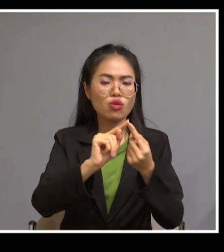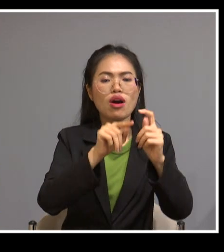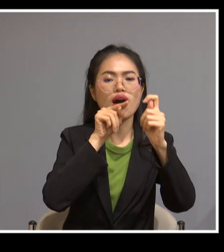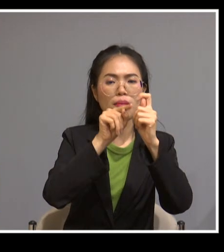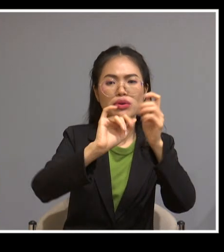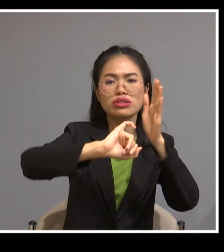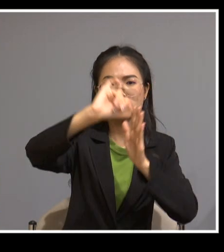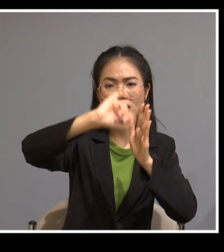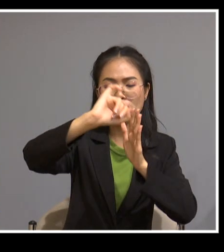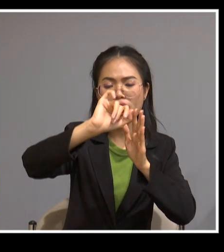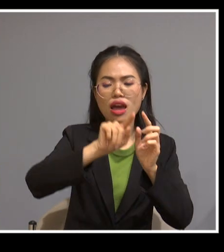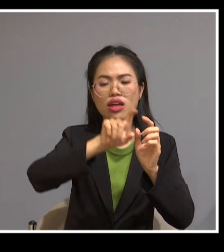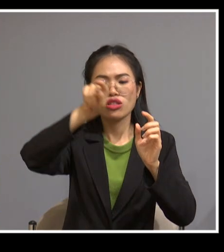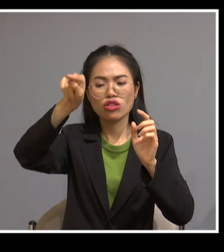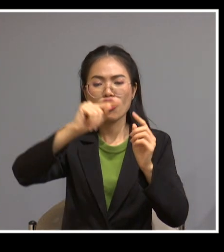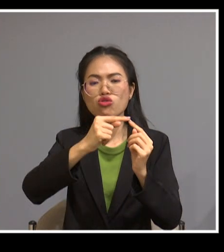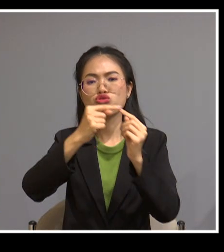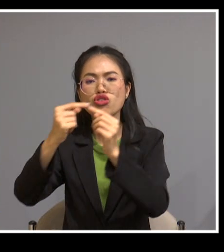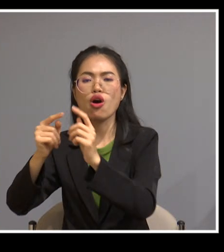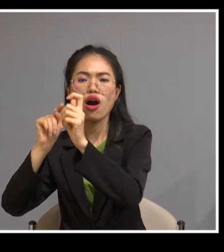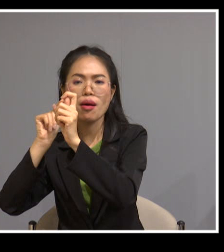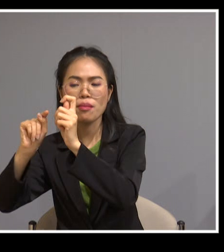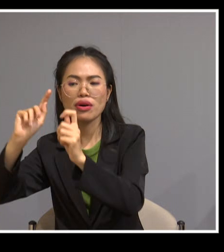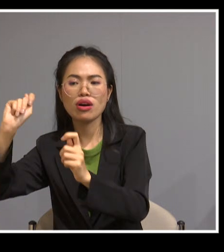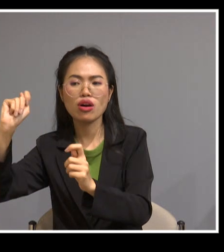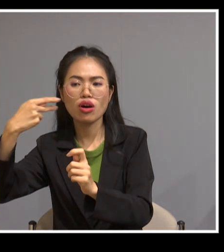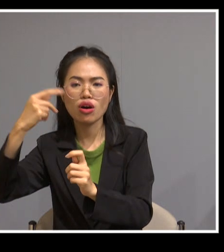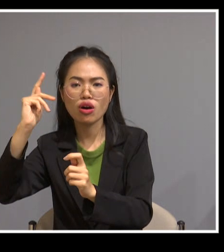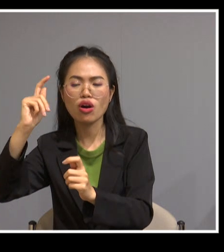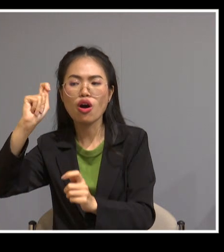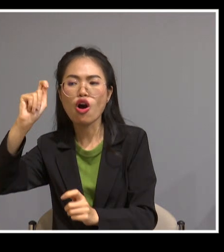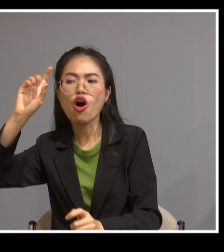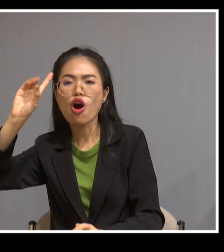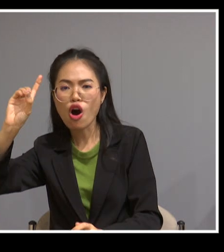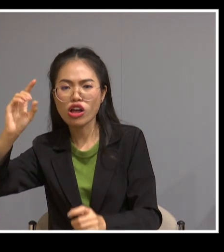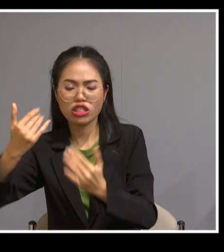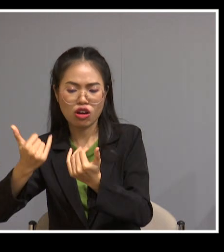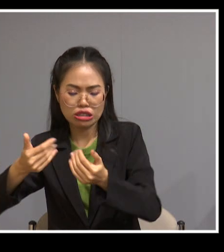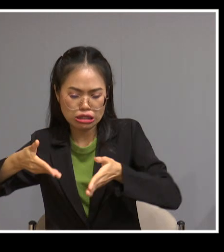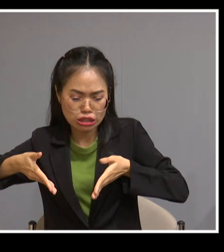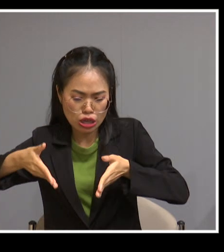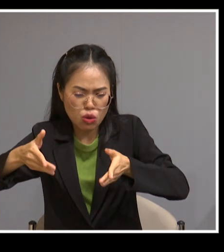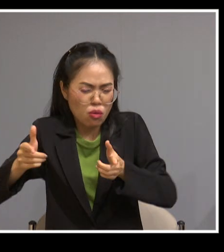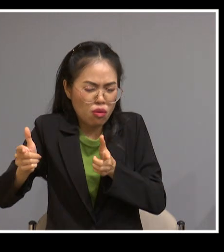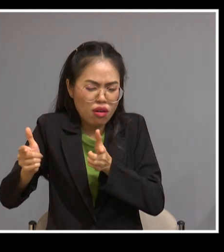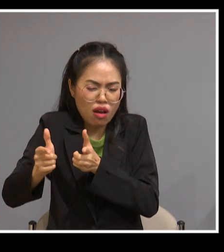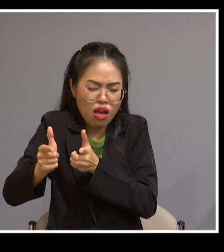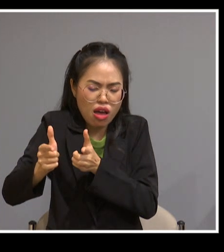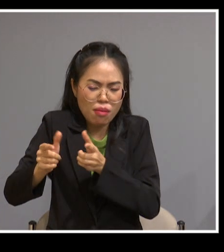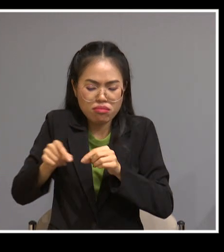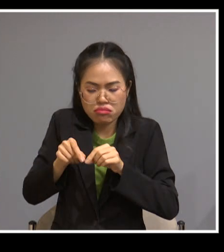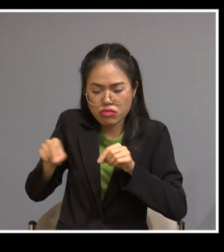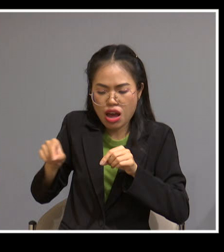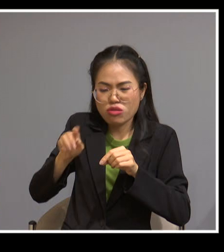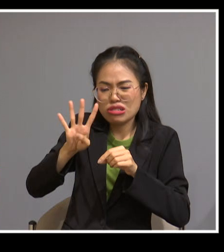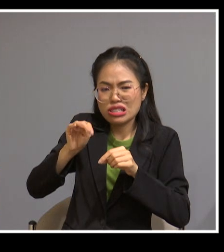ปัจจุบันมีทางคับแดเพีงแค่ 40 เมตรพื้ที่โดยรอบส